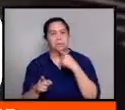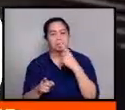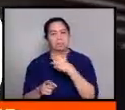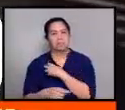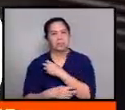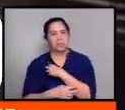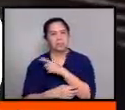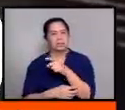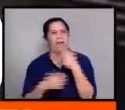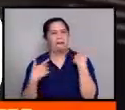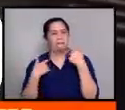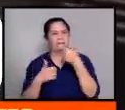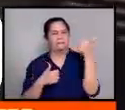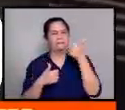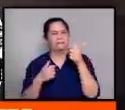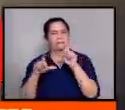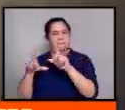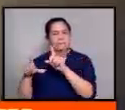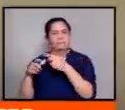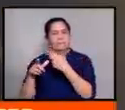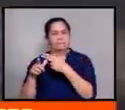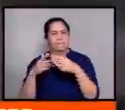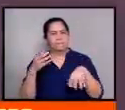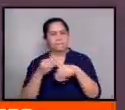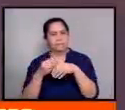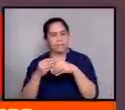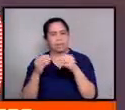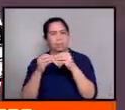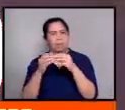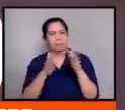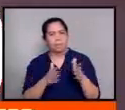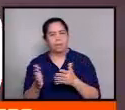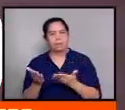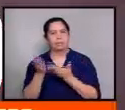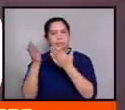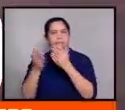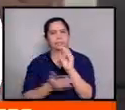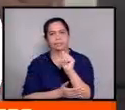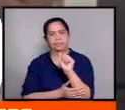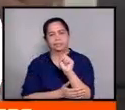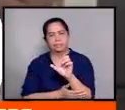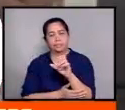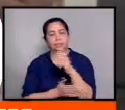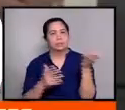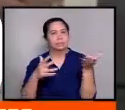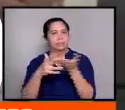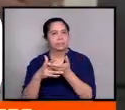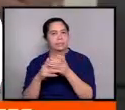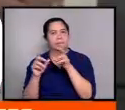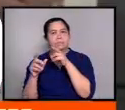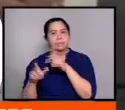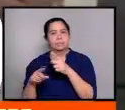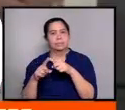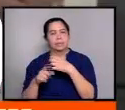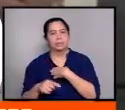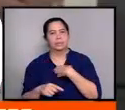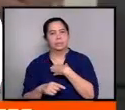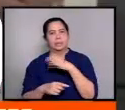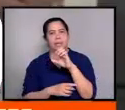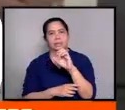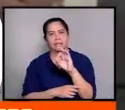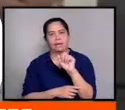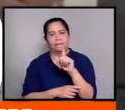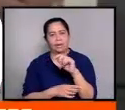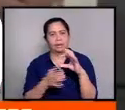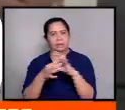mga pulis, may iba pang nabiktima si Barreto at plano nilang maghain ng kaso. Sinampahan na ang suspect ng reklamong estafa